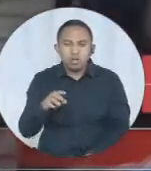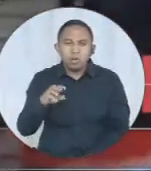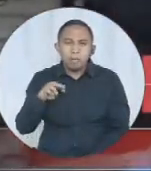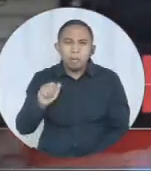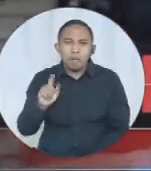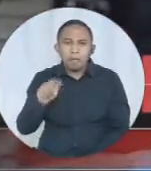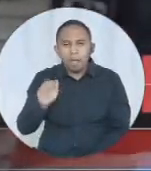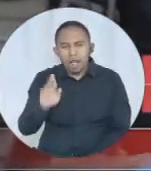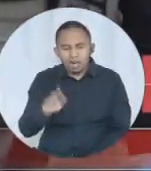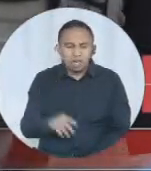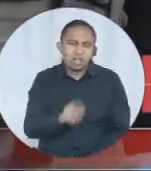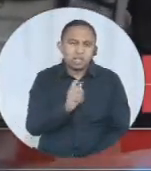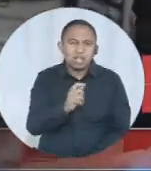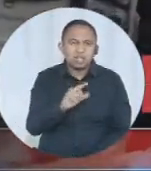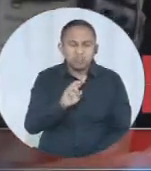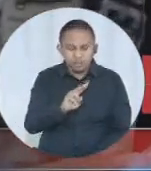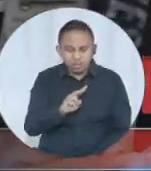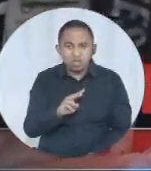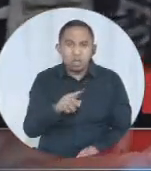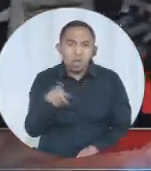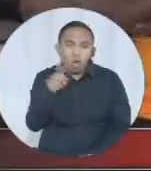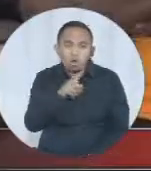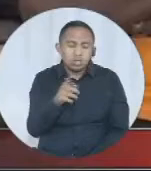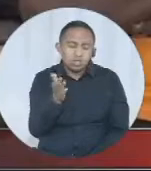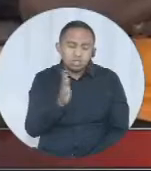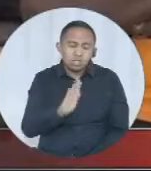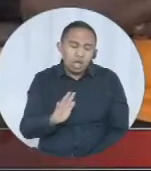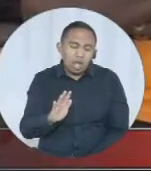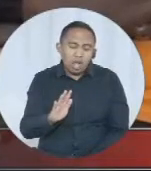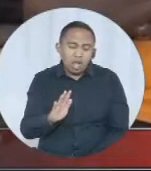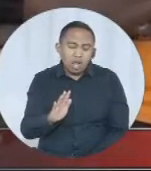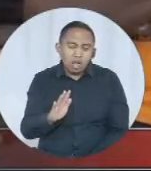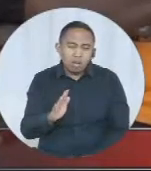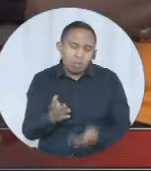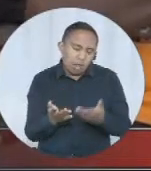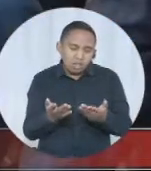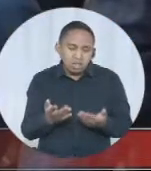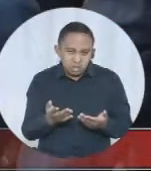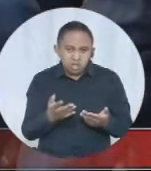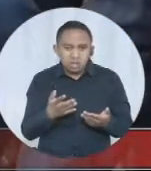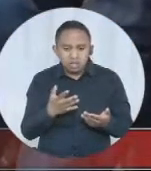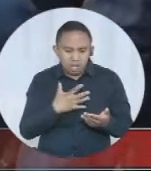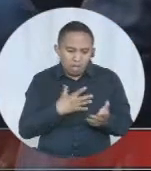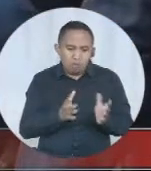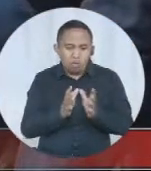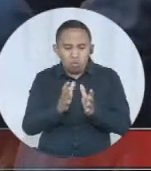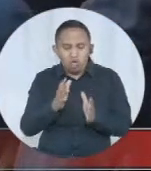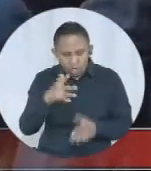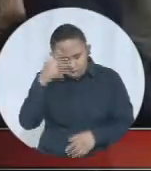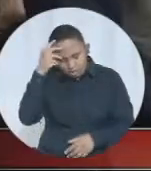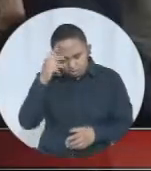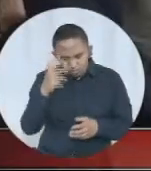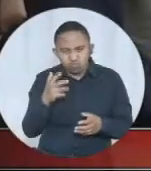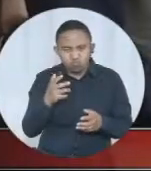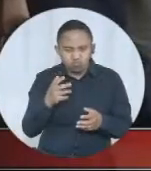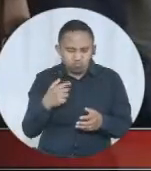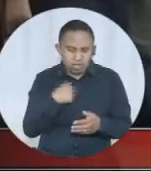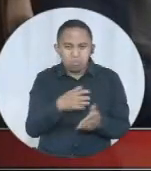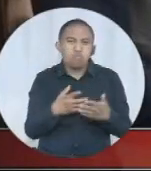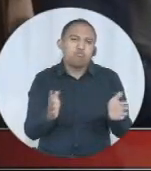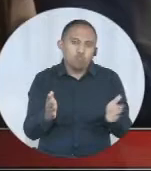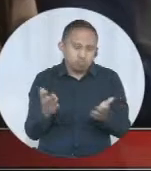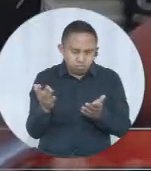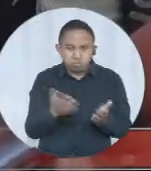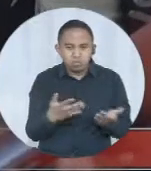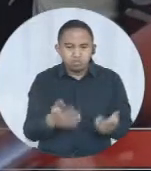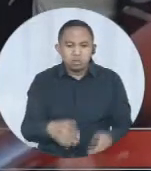koa ny izay rehetra tsara faniriana indrindra manana fanapahan-kevitra fa hoe fanoana ny président Andry Rajoelina. Mbola tsy